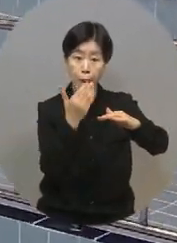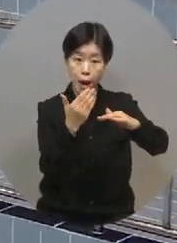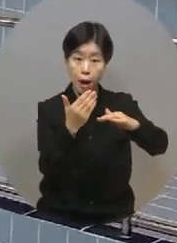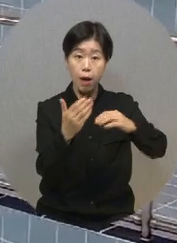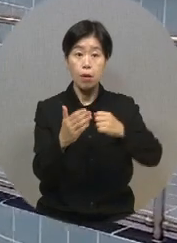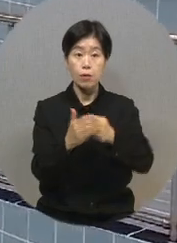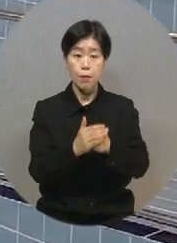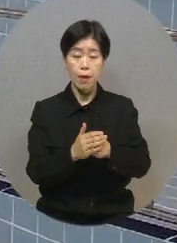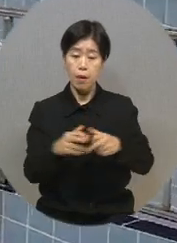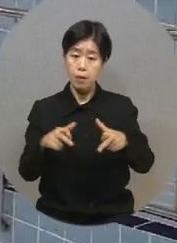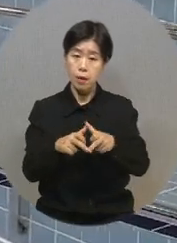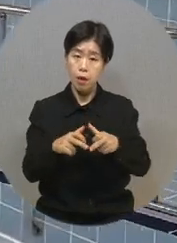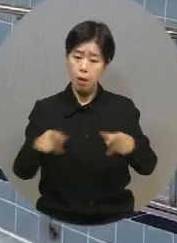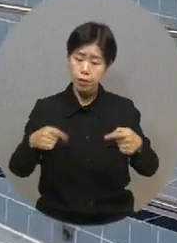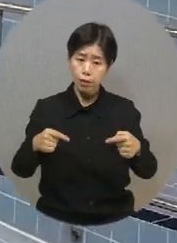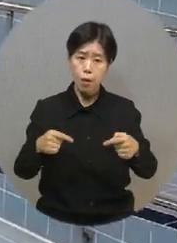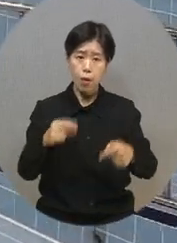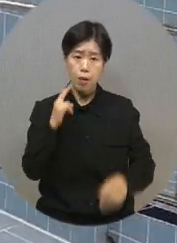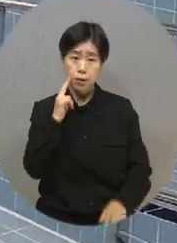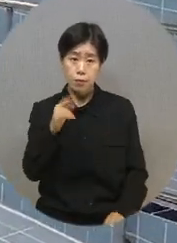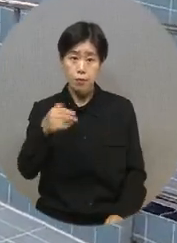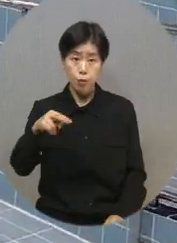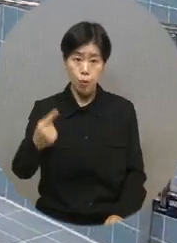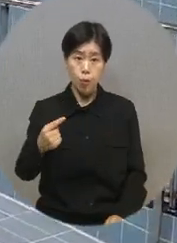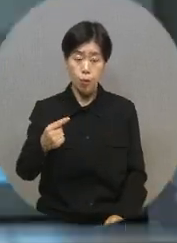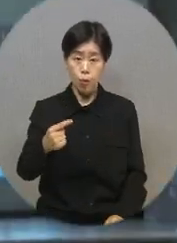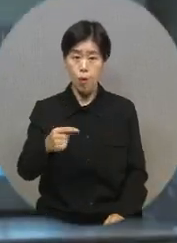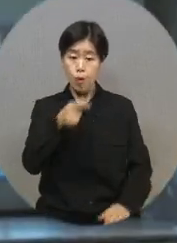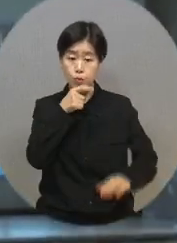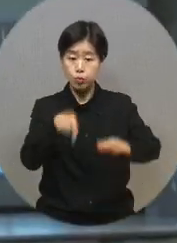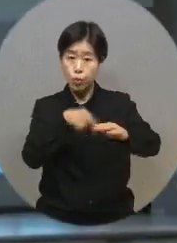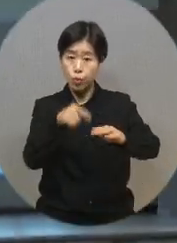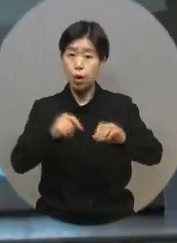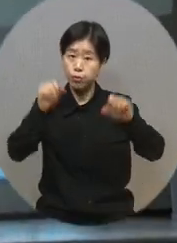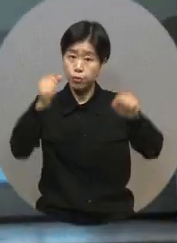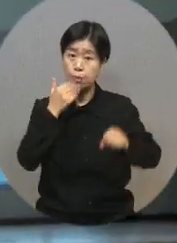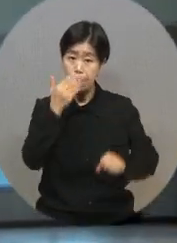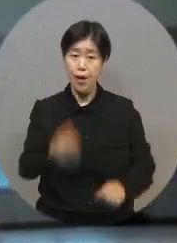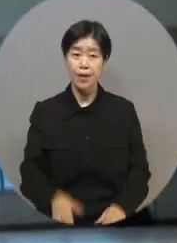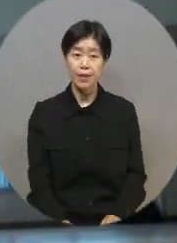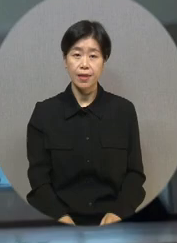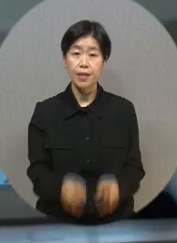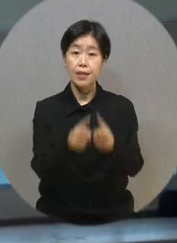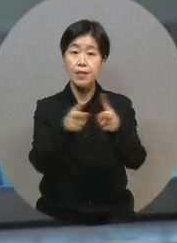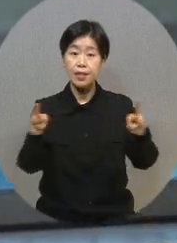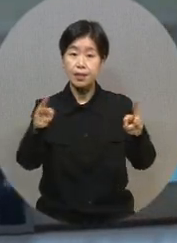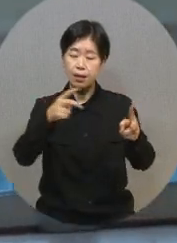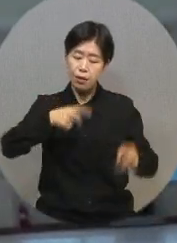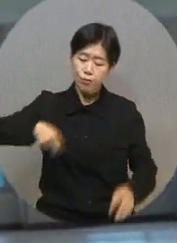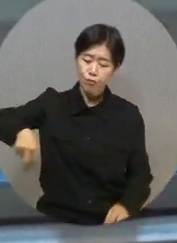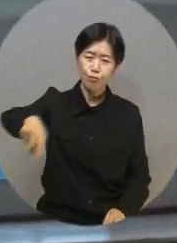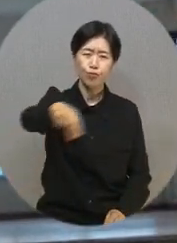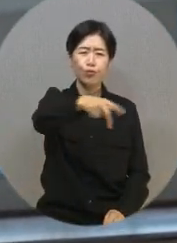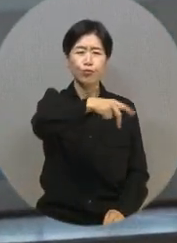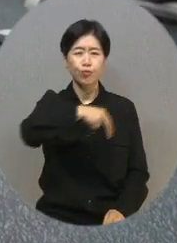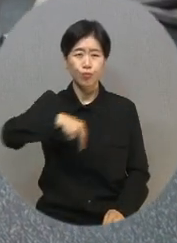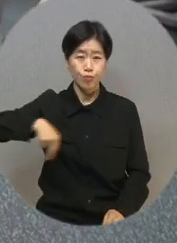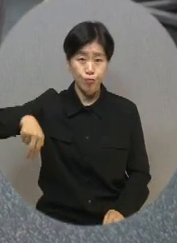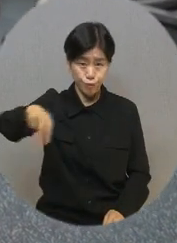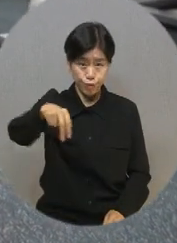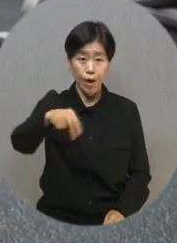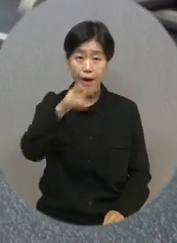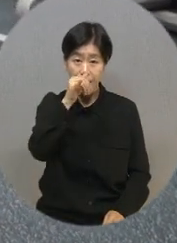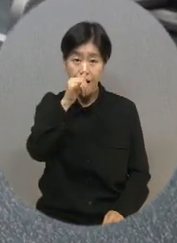물속에서의 활동이 가능해 여름에 인기가 많은 곳입니다. 2층엔 체육센터를 한 바퀴 돌며 걸을 수 있는